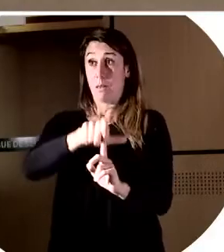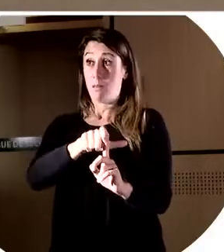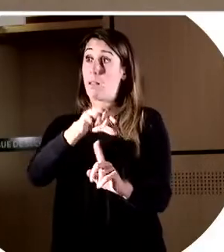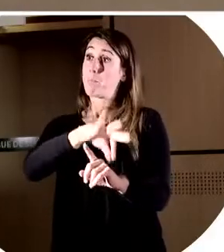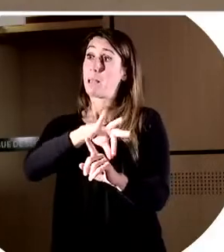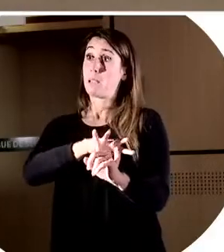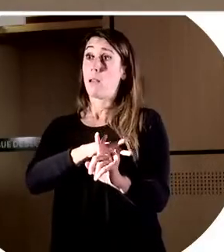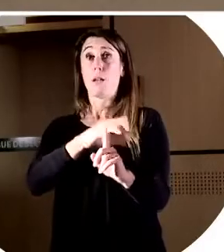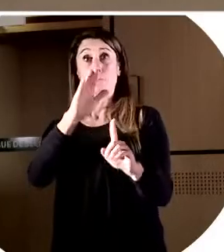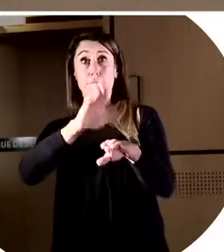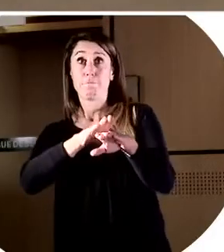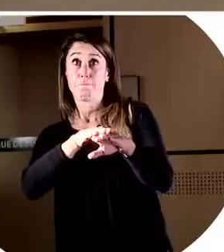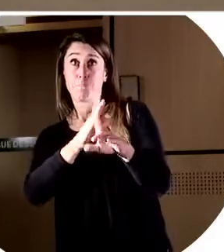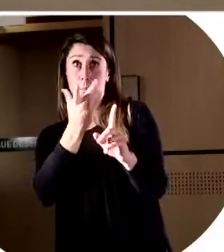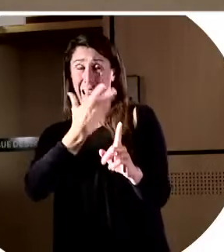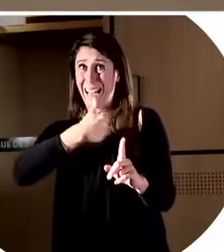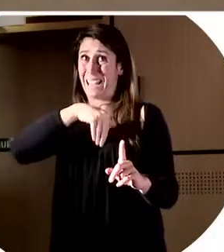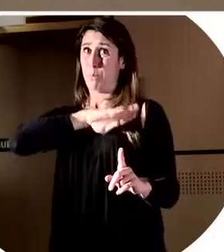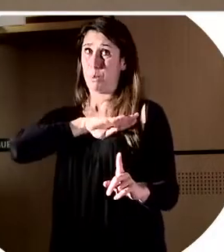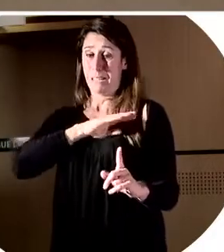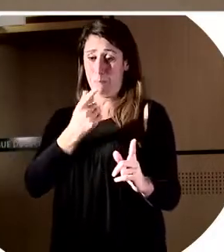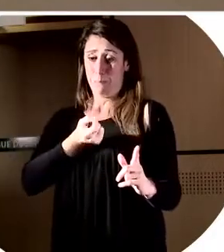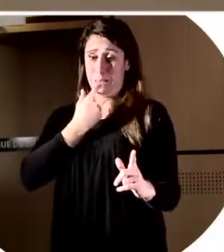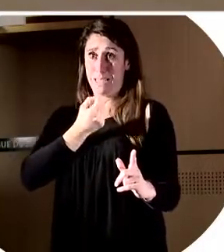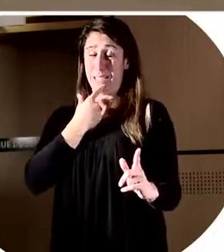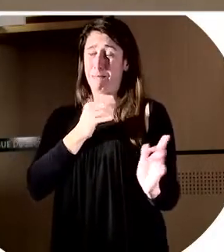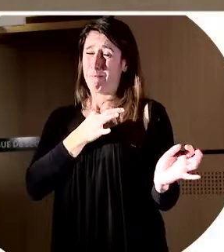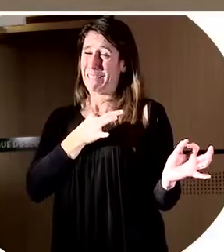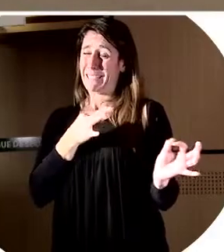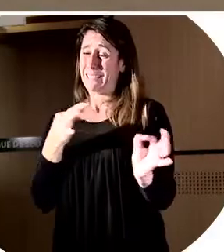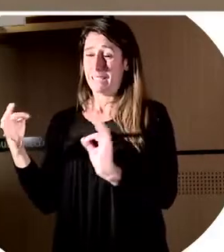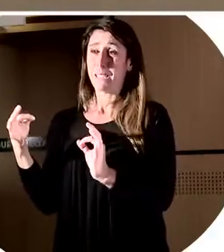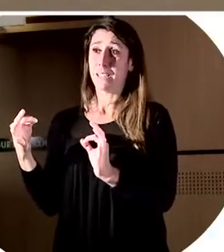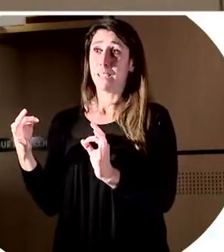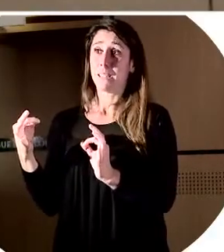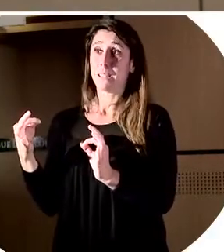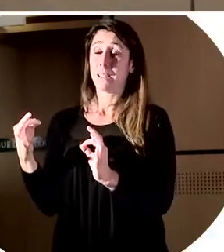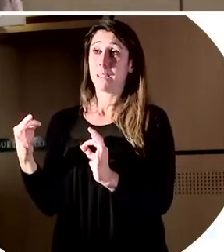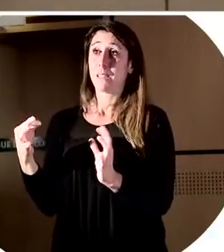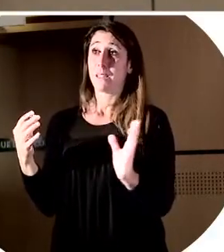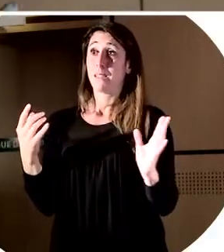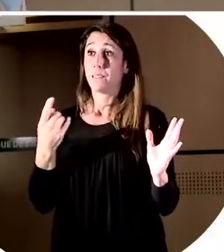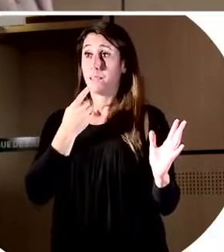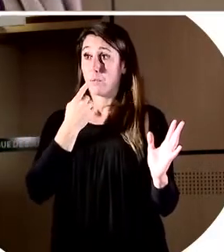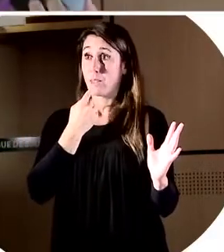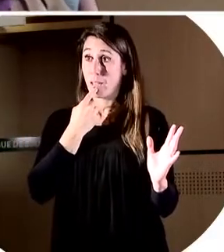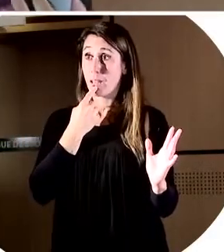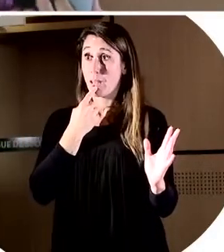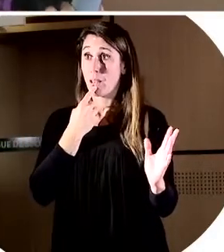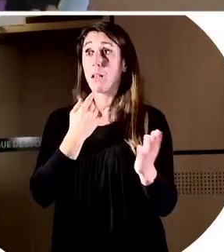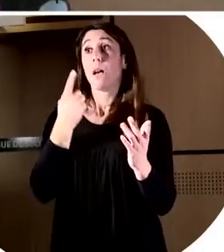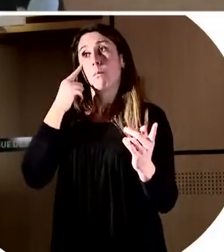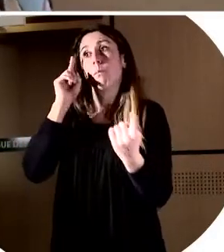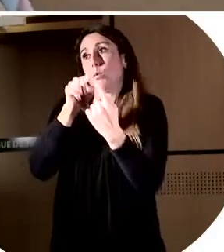qu'impacte le manque d'observabilité. Et ça, à terme, j'aimerais surtout que ça soit un outil pour le